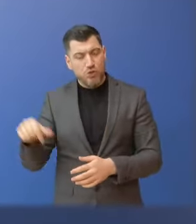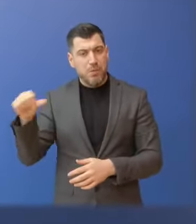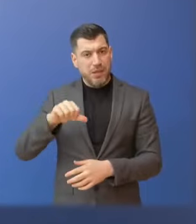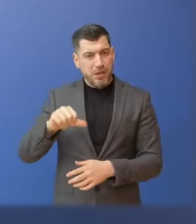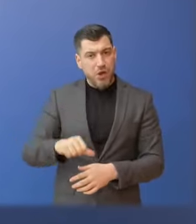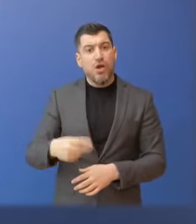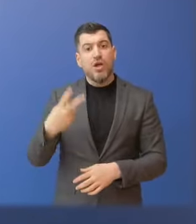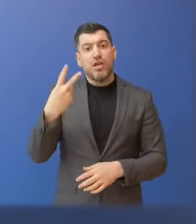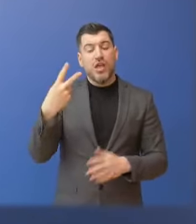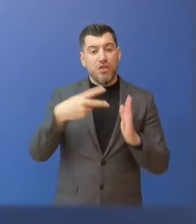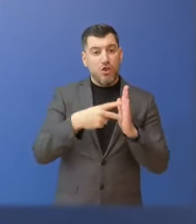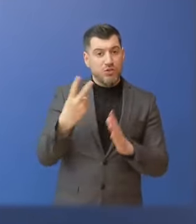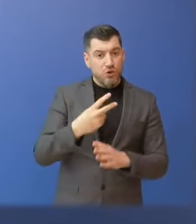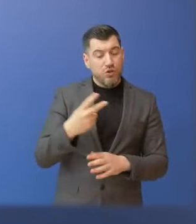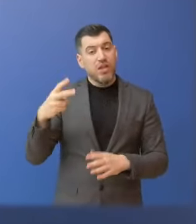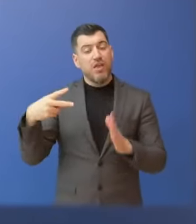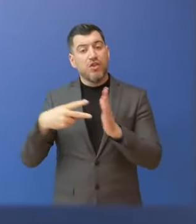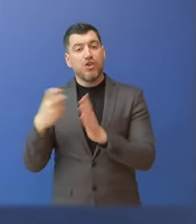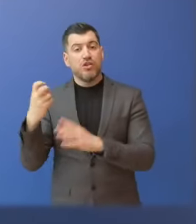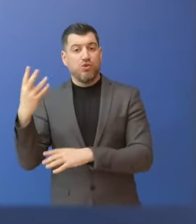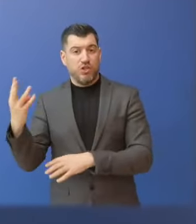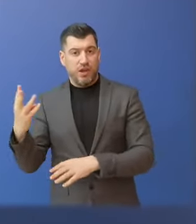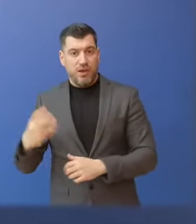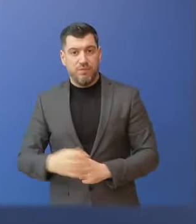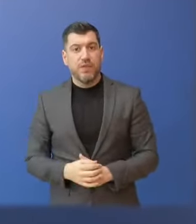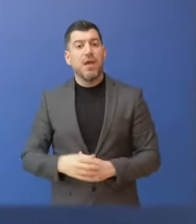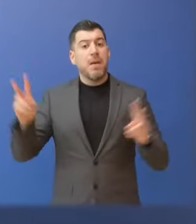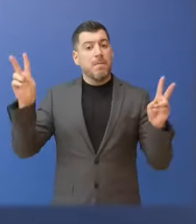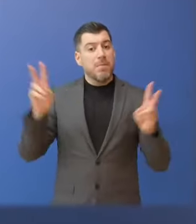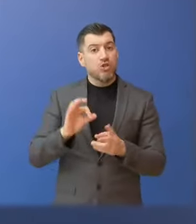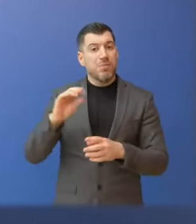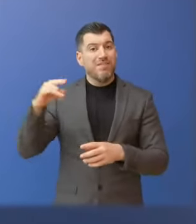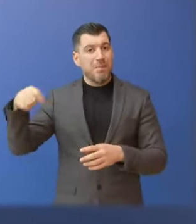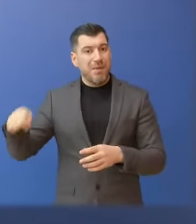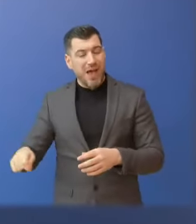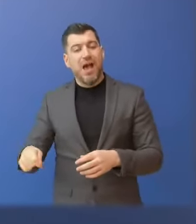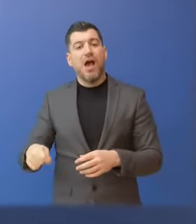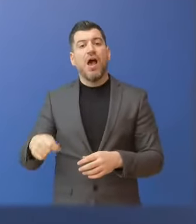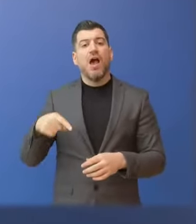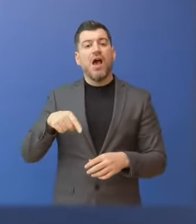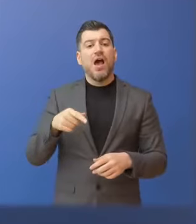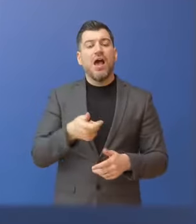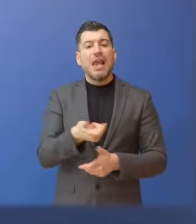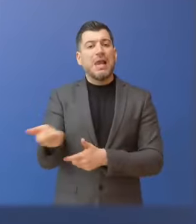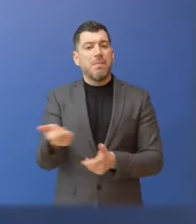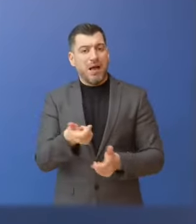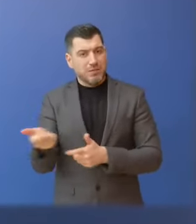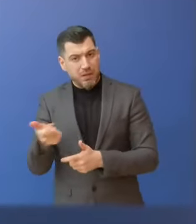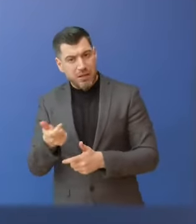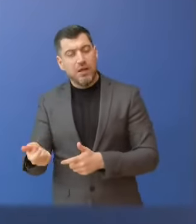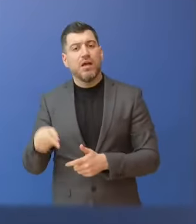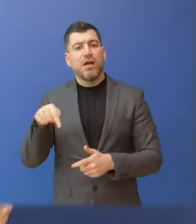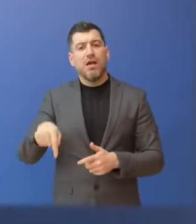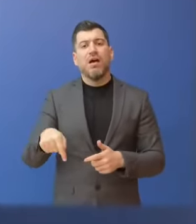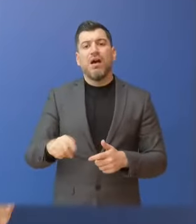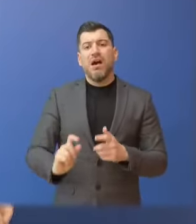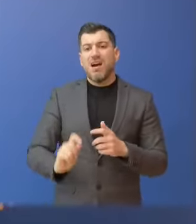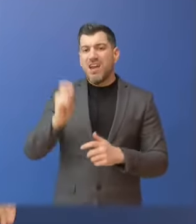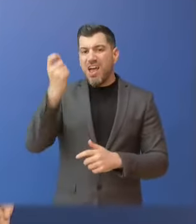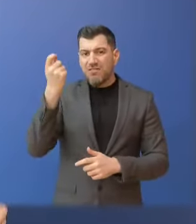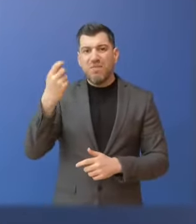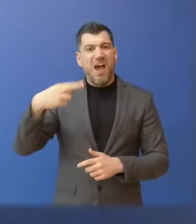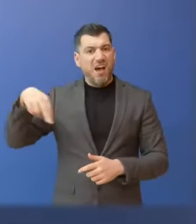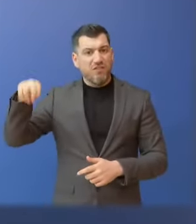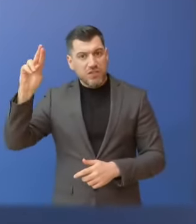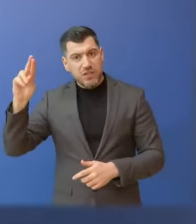2023 μειώσαμε τον φπα στι ζωοτροφές και στα λιπάσματα απορροφήσαμε και τις μεγάλες αυξήσεις στις τιμές του ηλεκτρικού ρεύματος και για